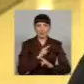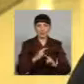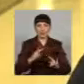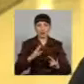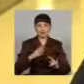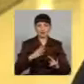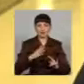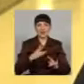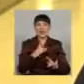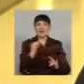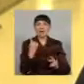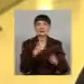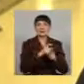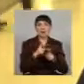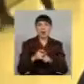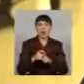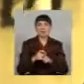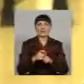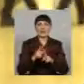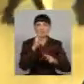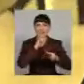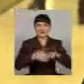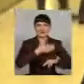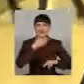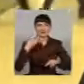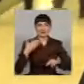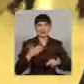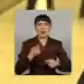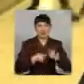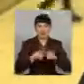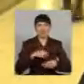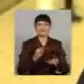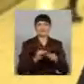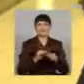фраза, ни одна, скажем, сцена не была купирована.